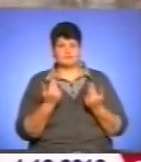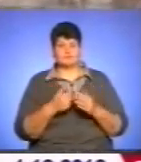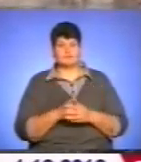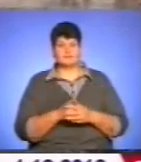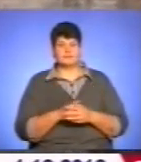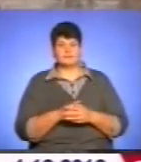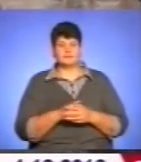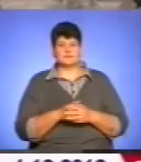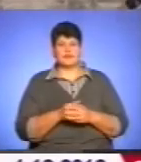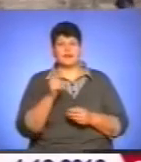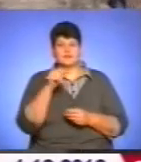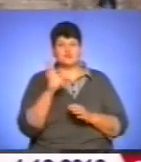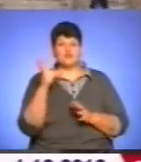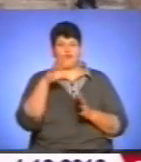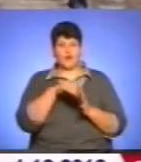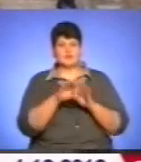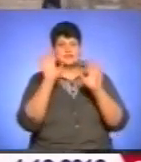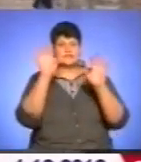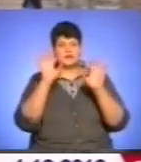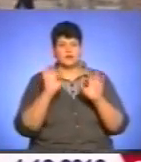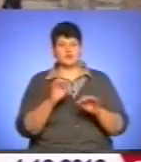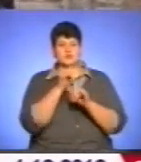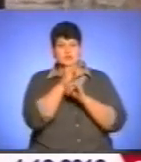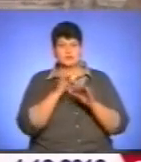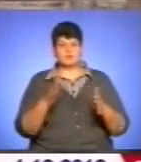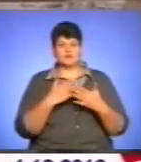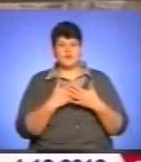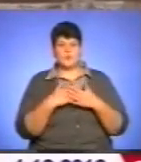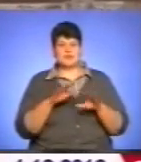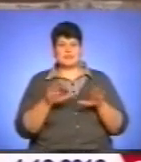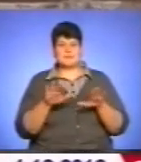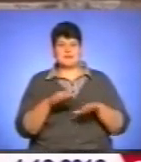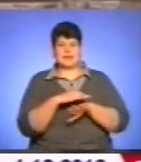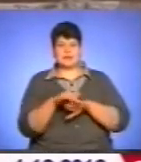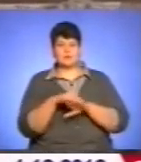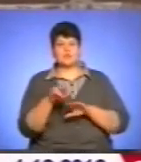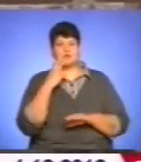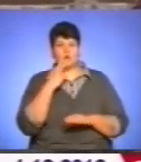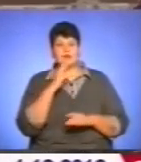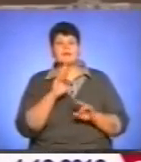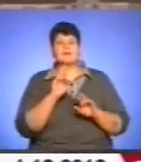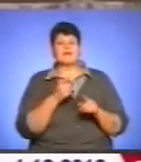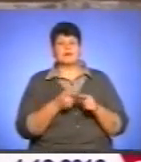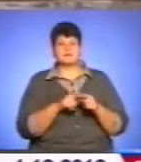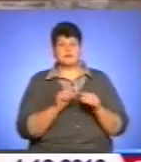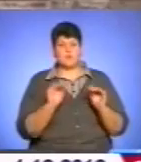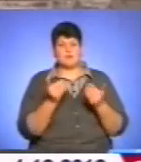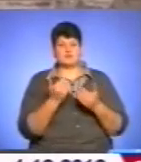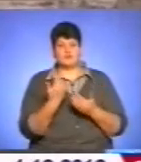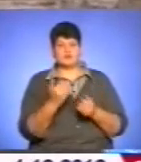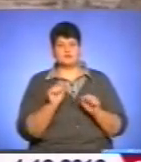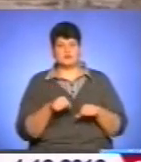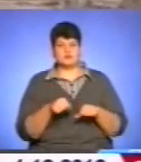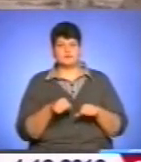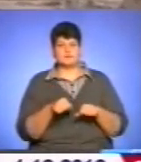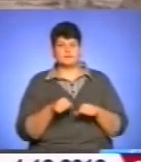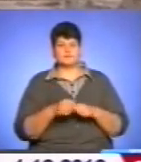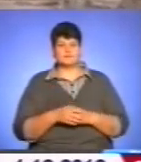от те, що входить закон, що не можна в громадських місцях курити, як ви, це обмежує ваші можливості? Чи?